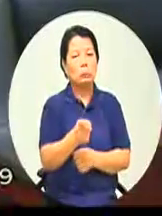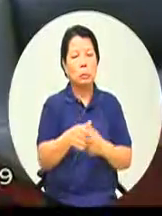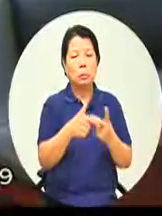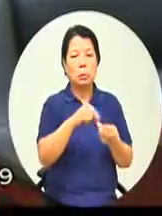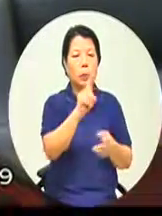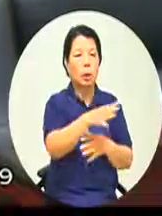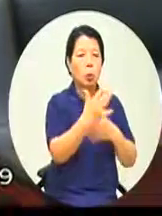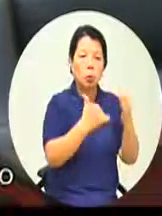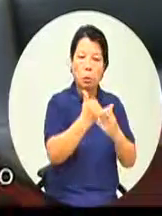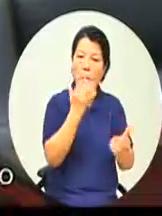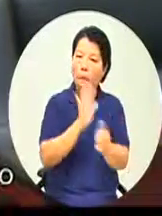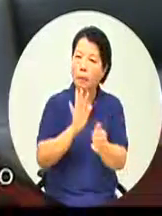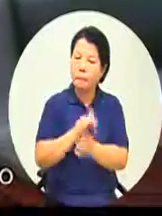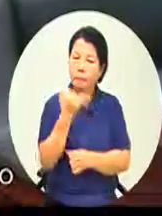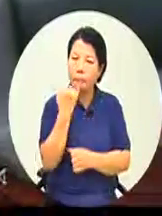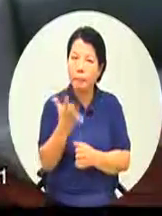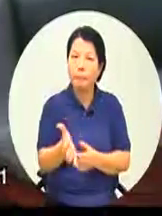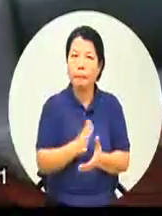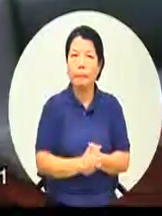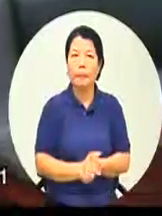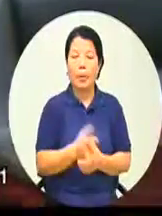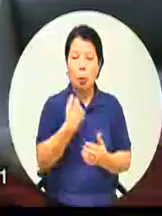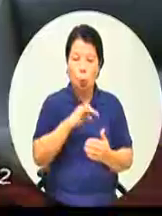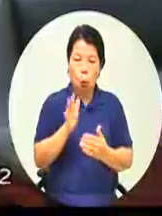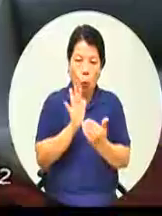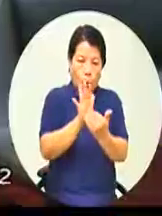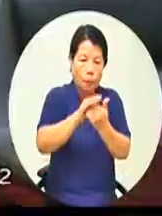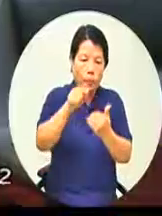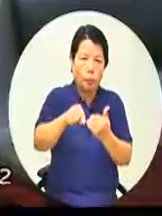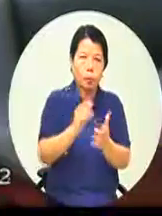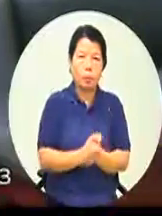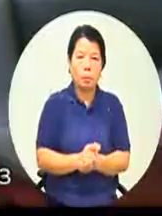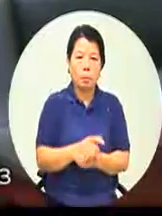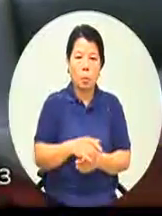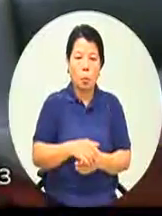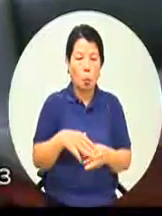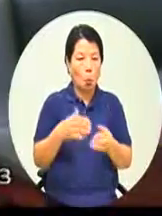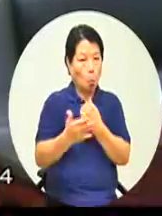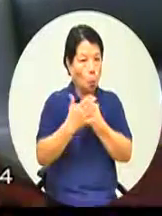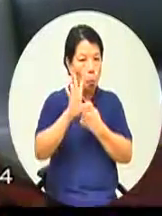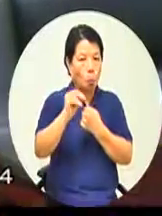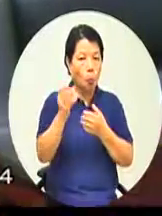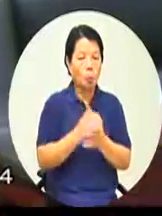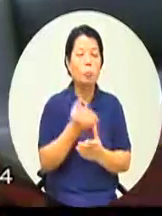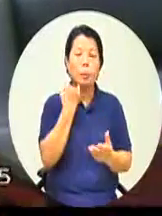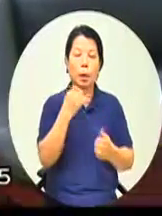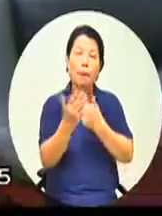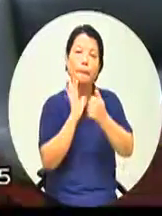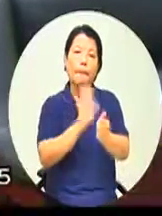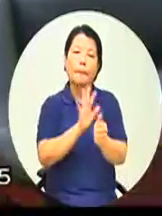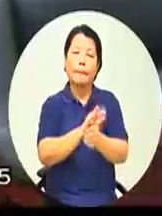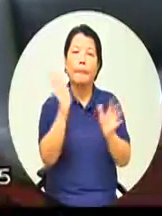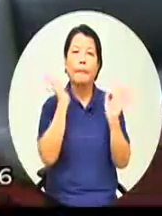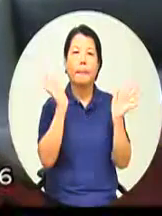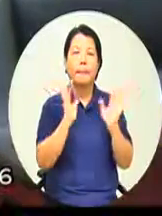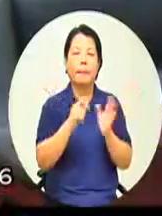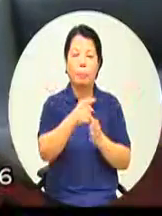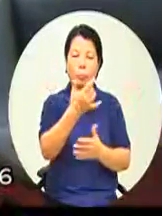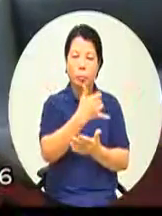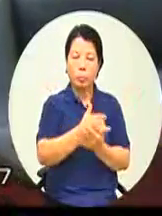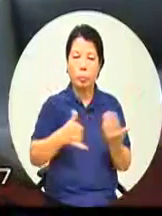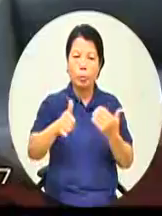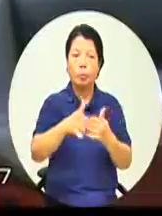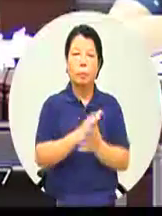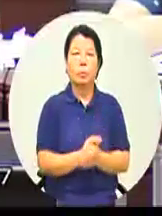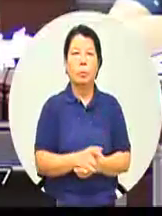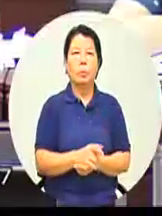校 好 帮了这个忙，做了这个防线，那这样子我们才能够免除我们的小孩越少人去接触 到 毒品。 实务层